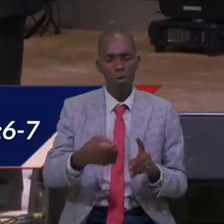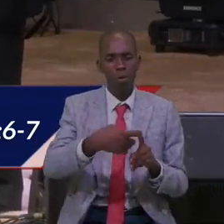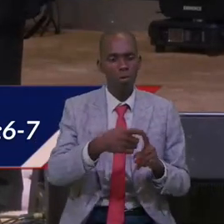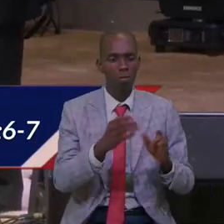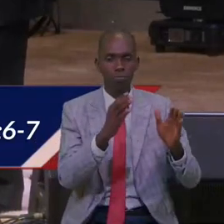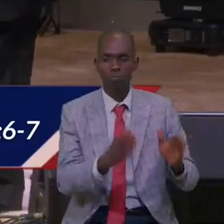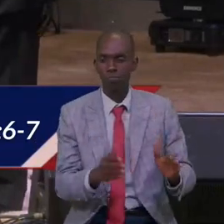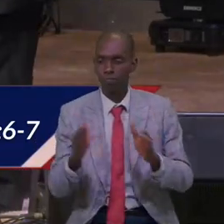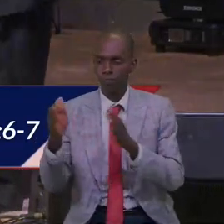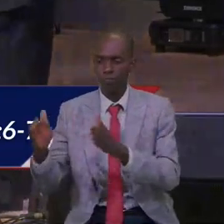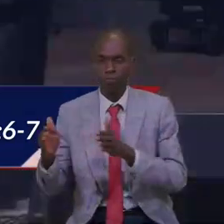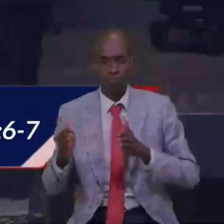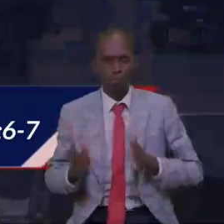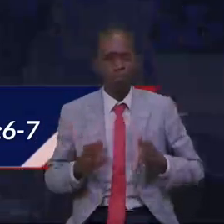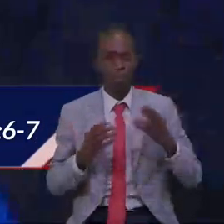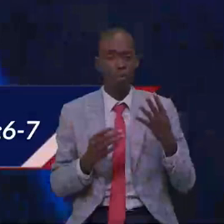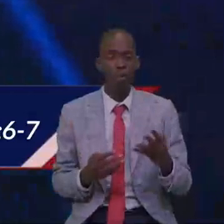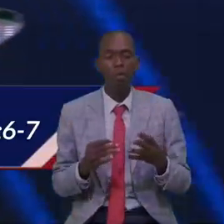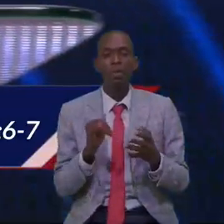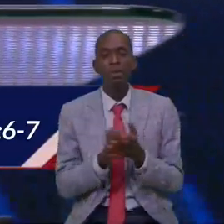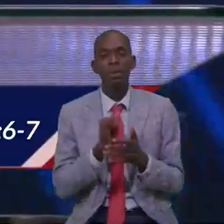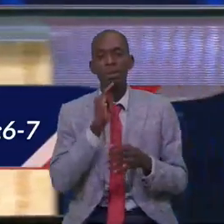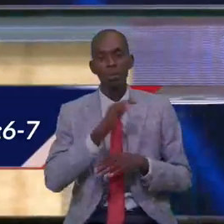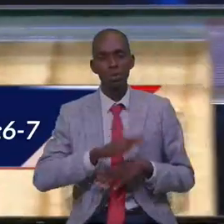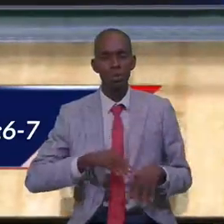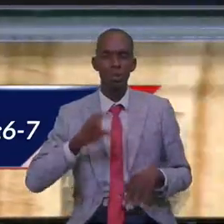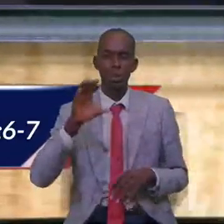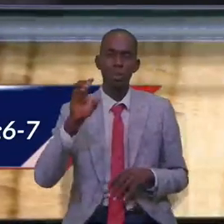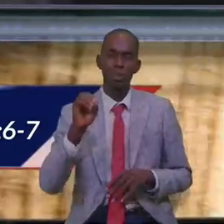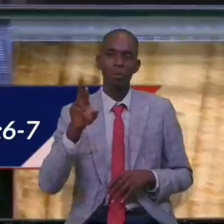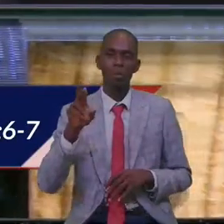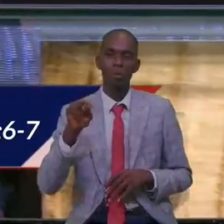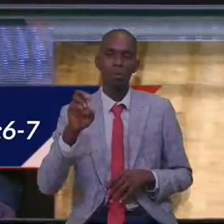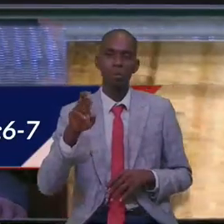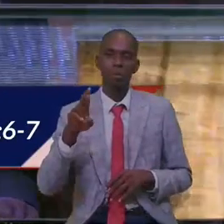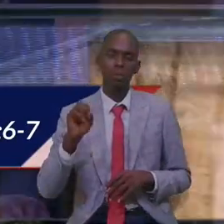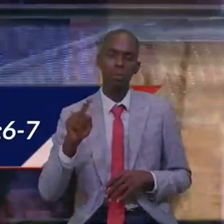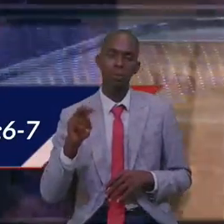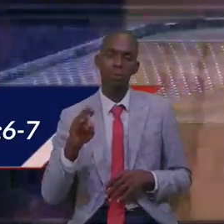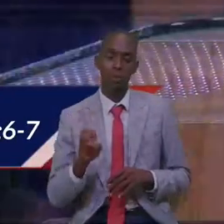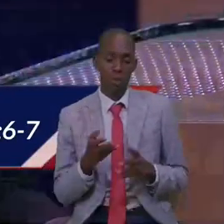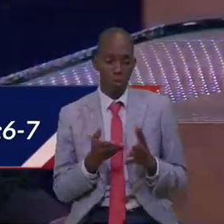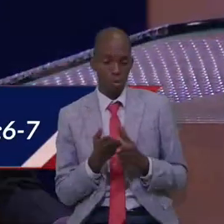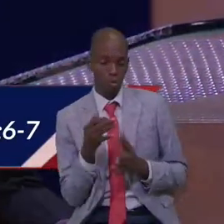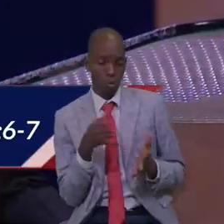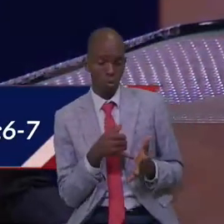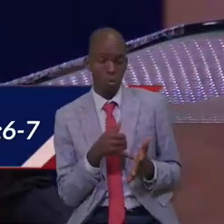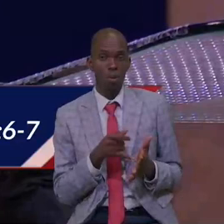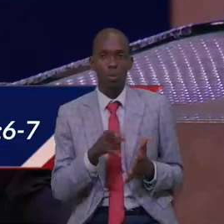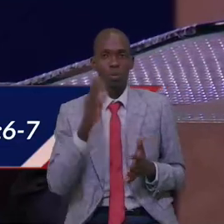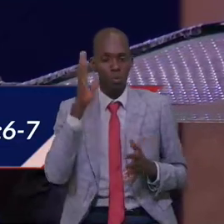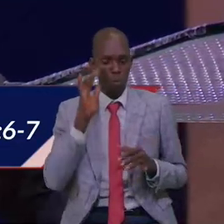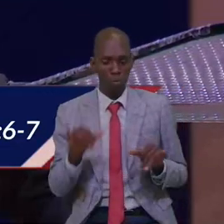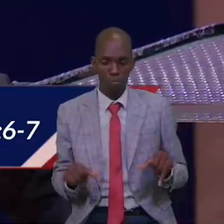il faut avoir la pierre angulaire. Dans le système des Juifs, ce n'est pas la pierre angulaire qu'on doit mesurer